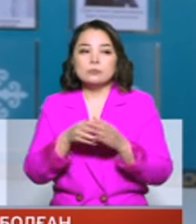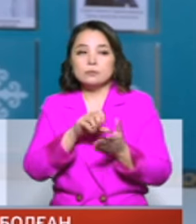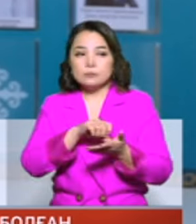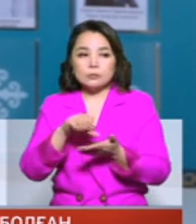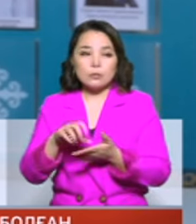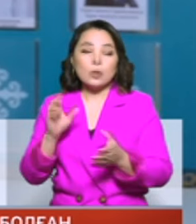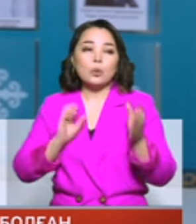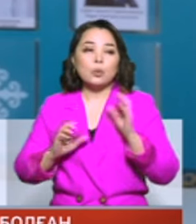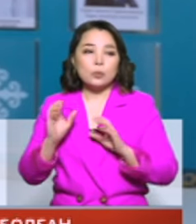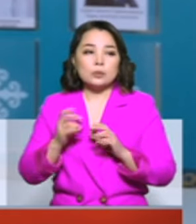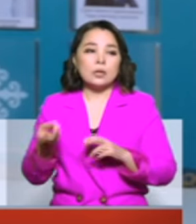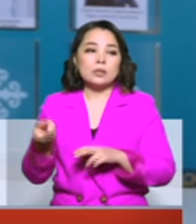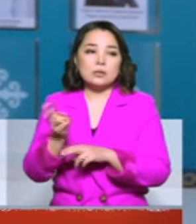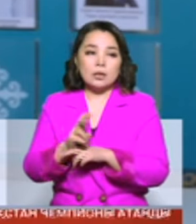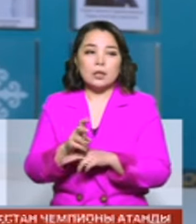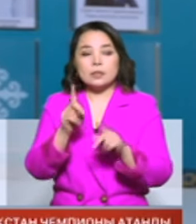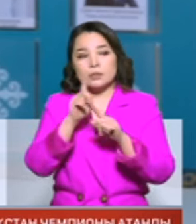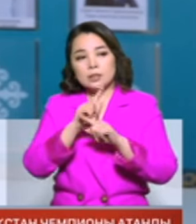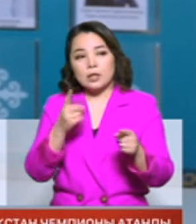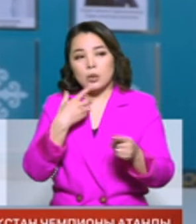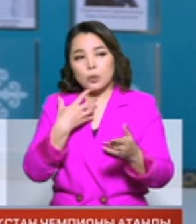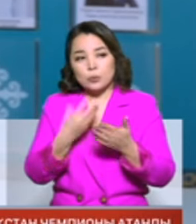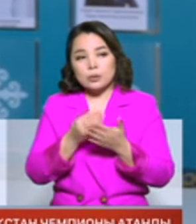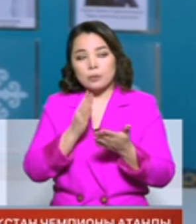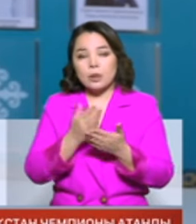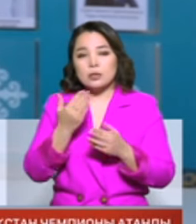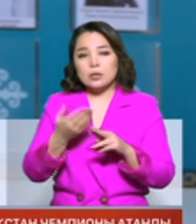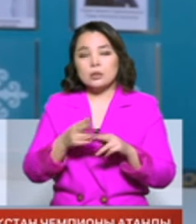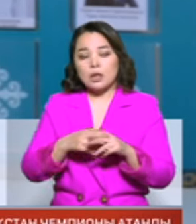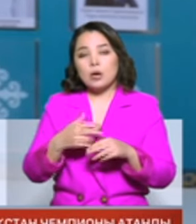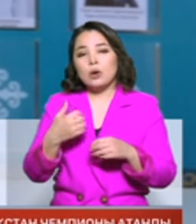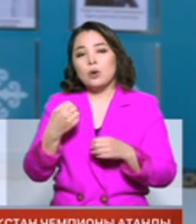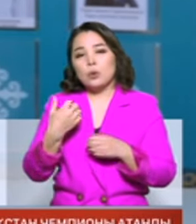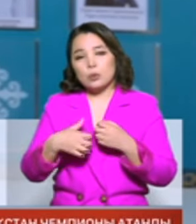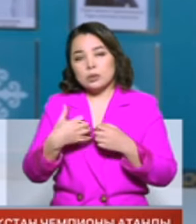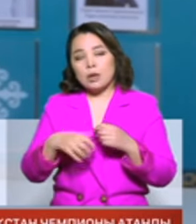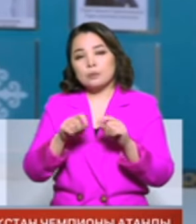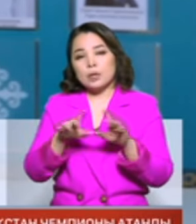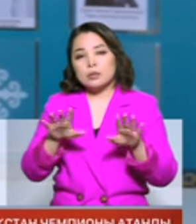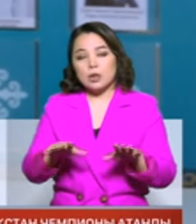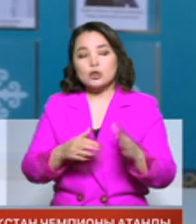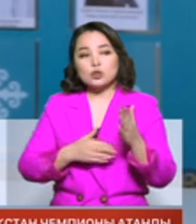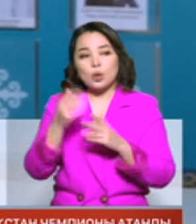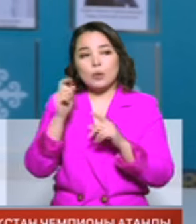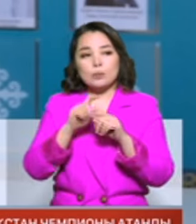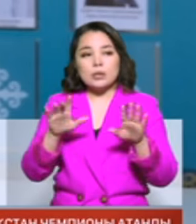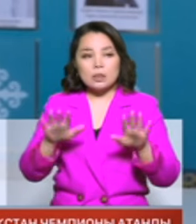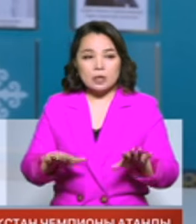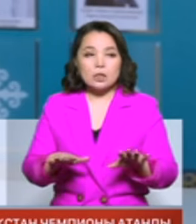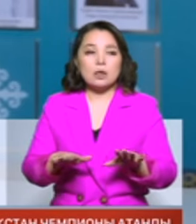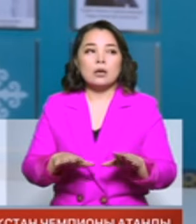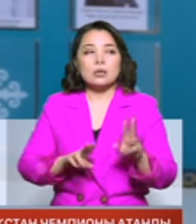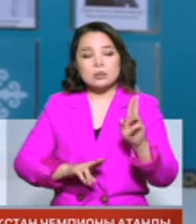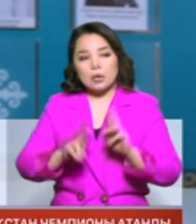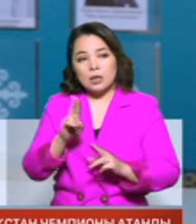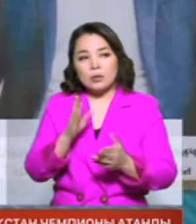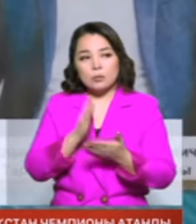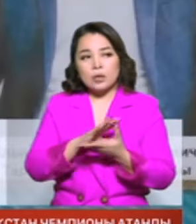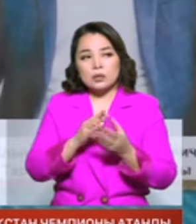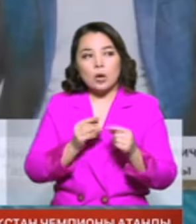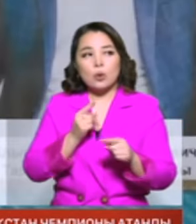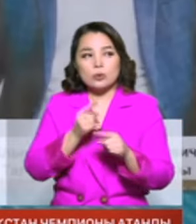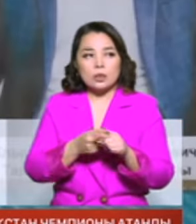әріптестеріміздің университетке келгеннен кейін бір өзінің ерекшелігі болар. Оларда орта мектеп пен жоғарғы мектептің әдістемесінің бір симбиозы болады,